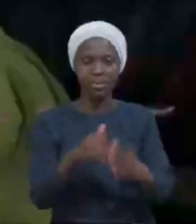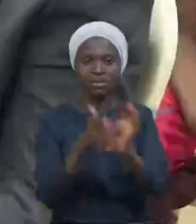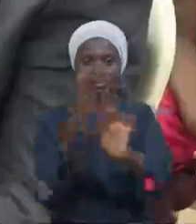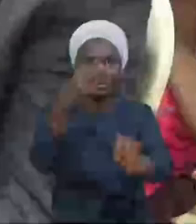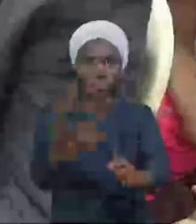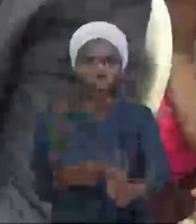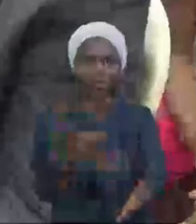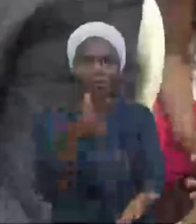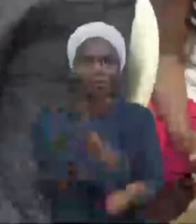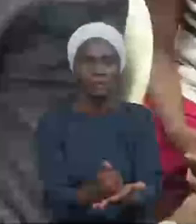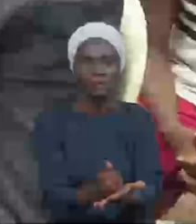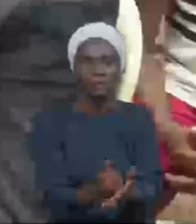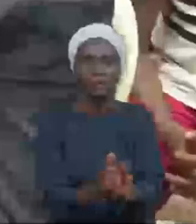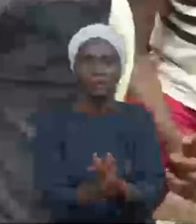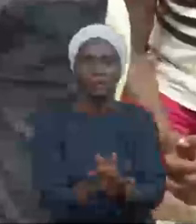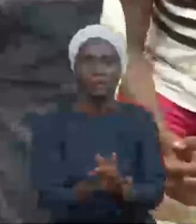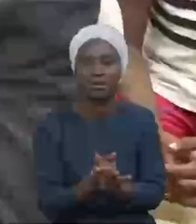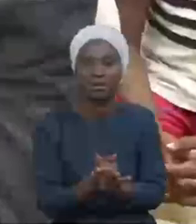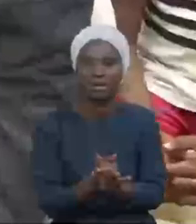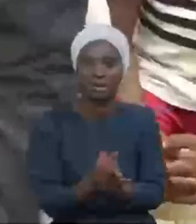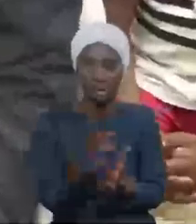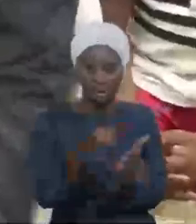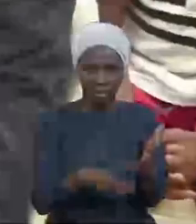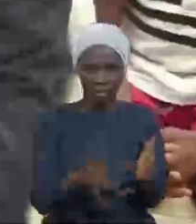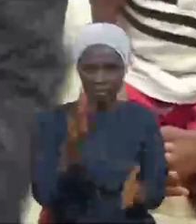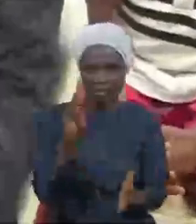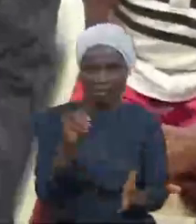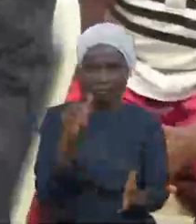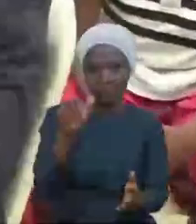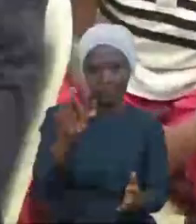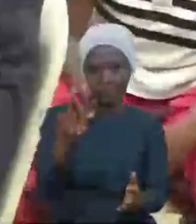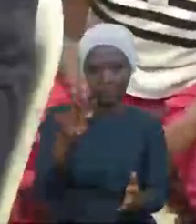Jésus. Voyons Marc au chapitre 10,